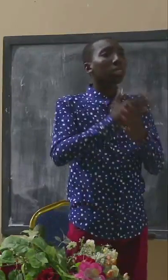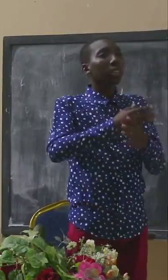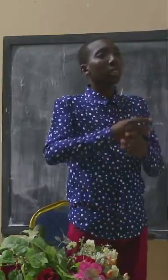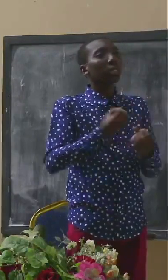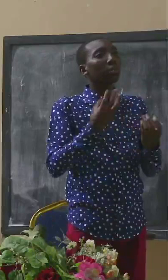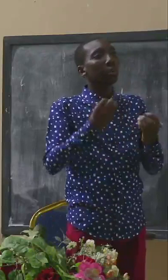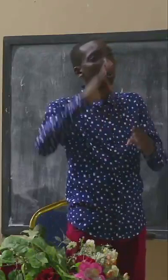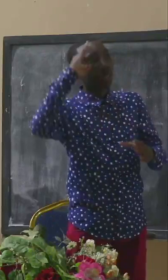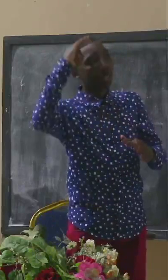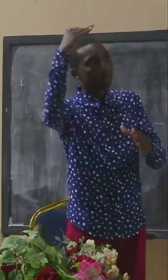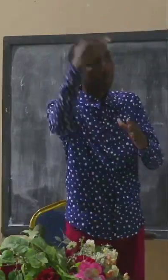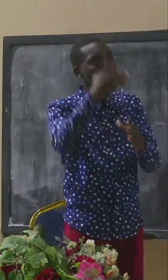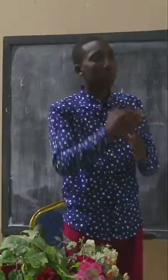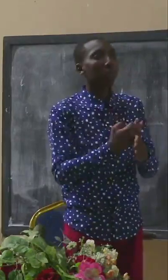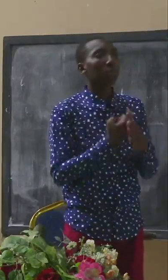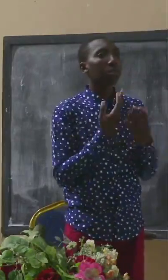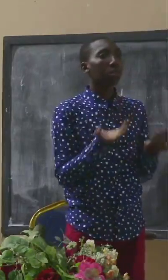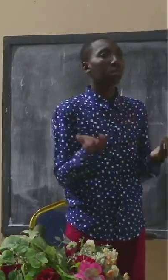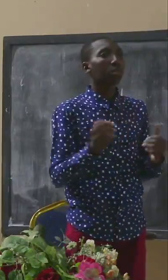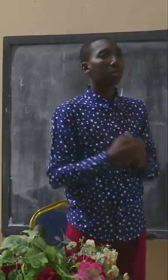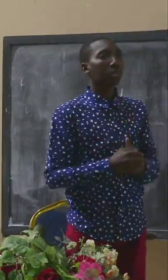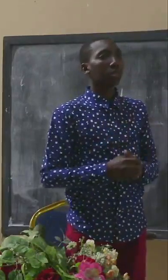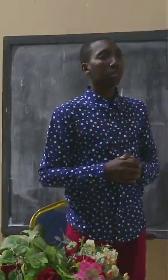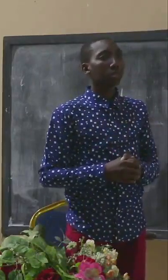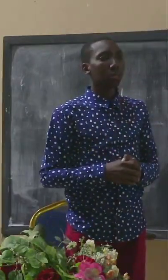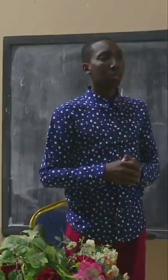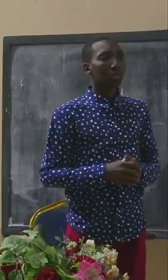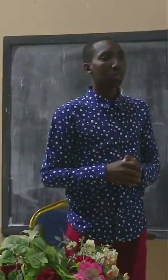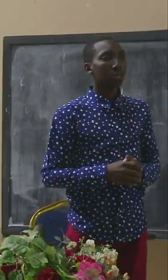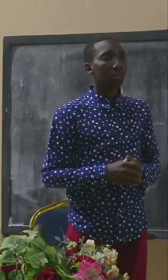La peur est un démon qui attaque la foi.